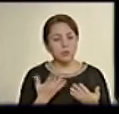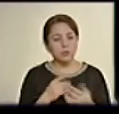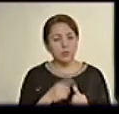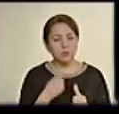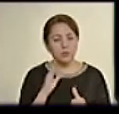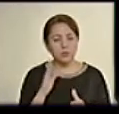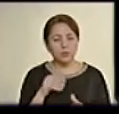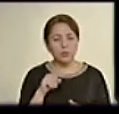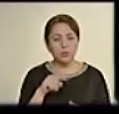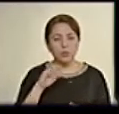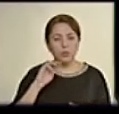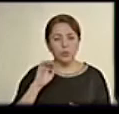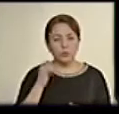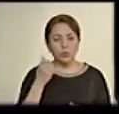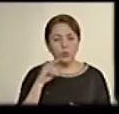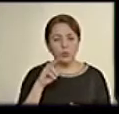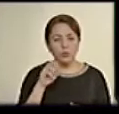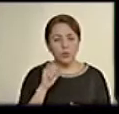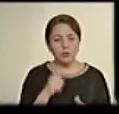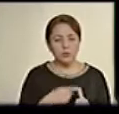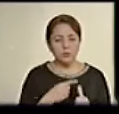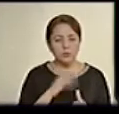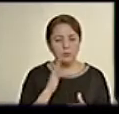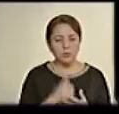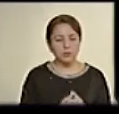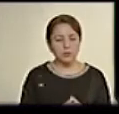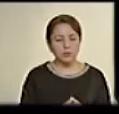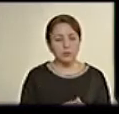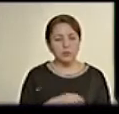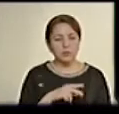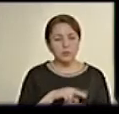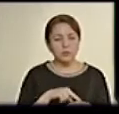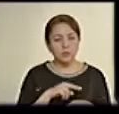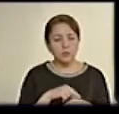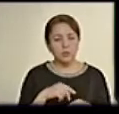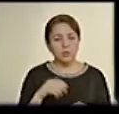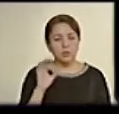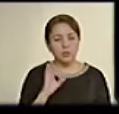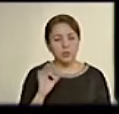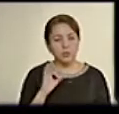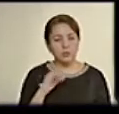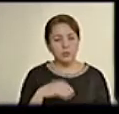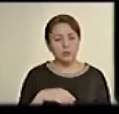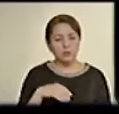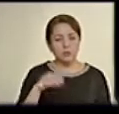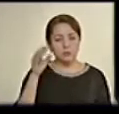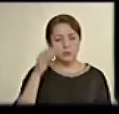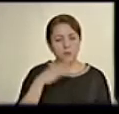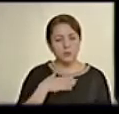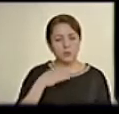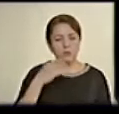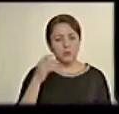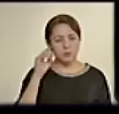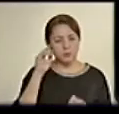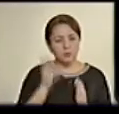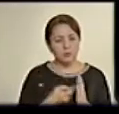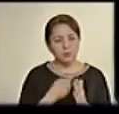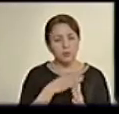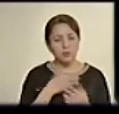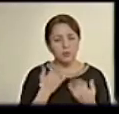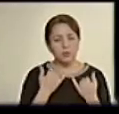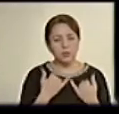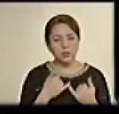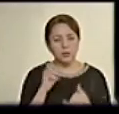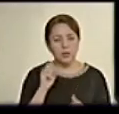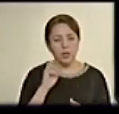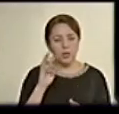To'la deb atalar ekan. Xo'sh, soliqlar haqida biz bilib oldik va endi keling